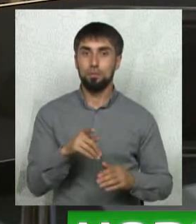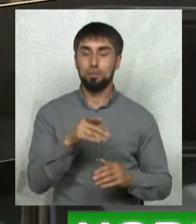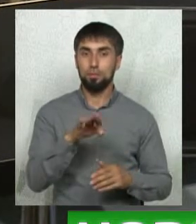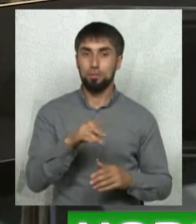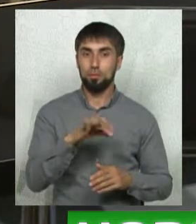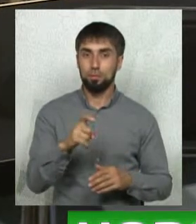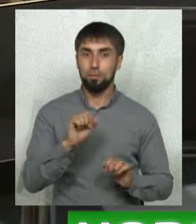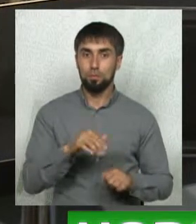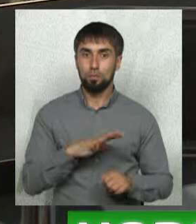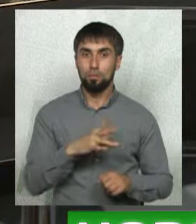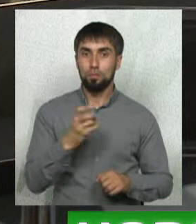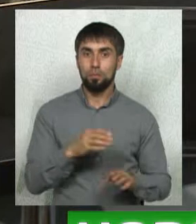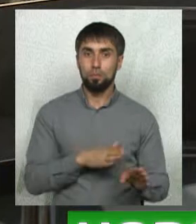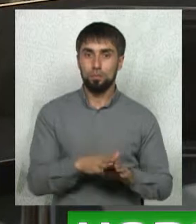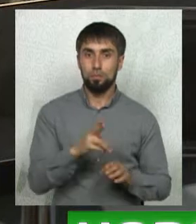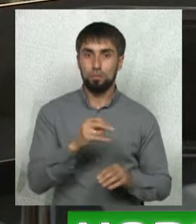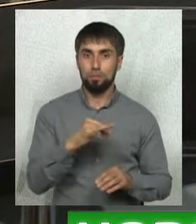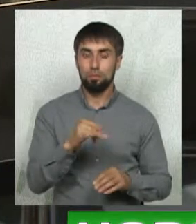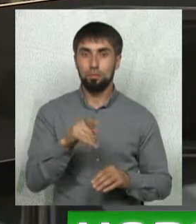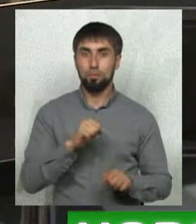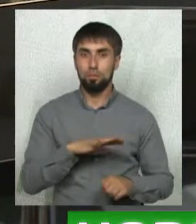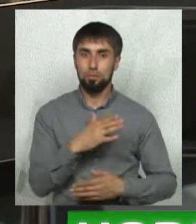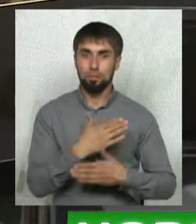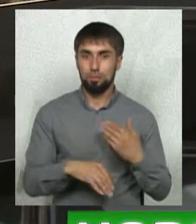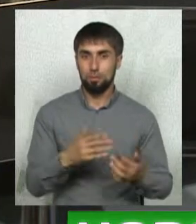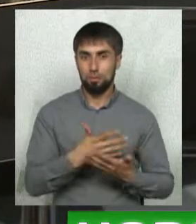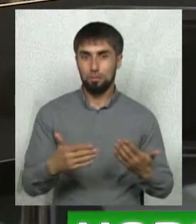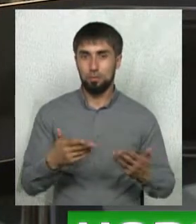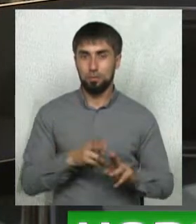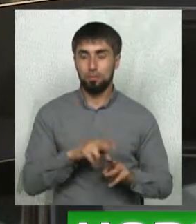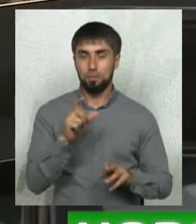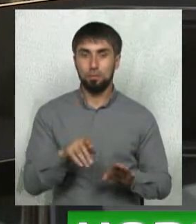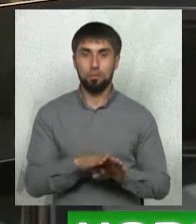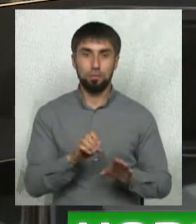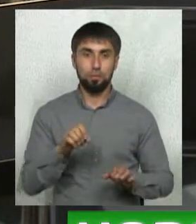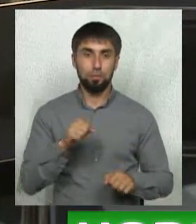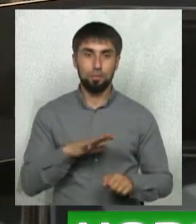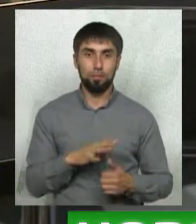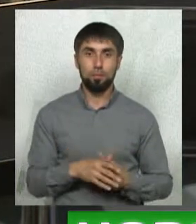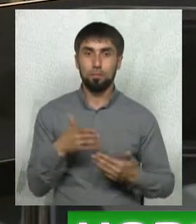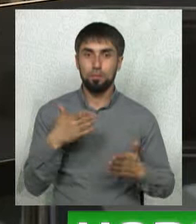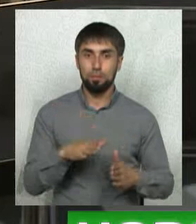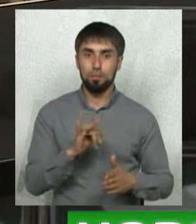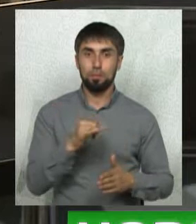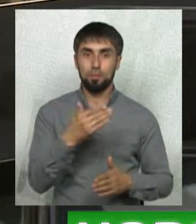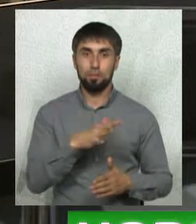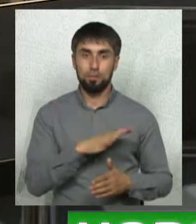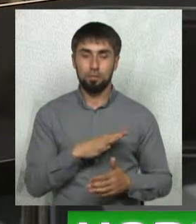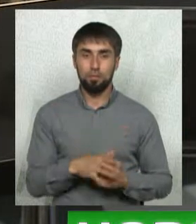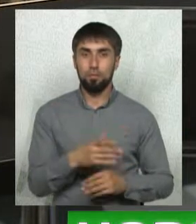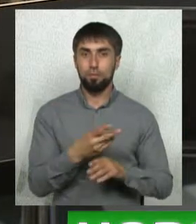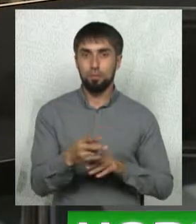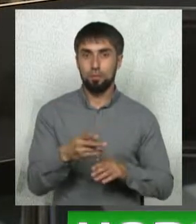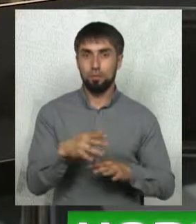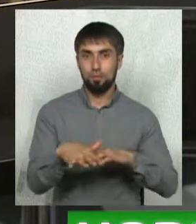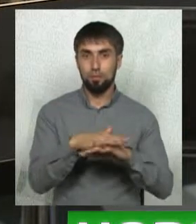быть неполноценными, не рождаются инвалидами, другими людьми точно так же не могут рожать и нести какой-то вред обществу, и